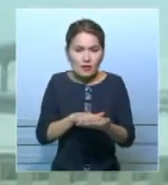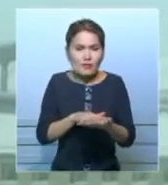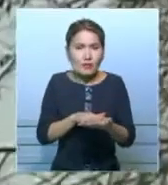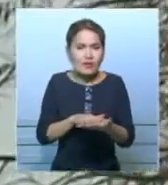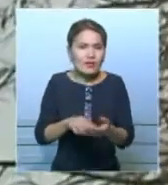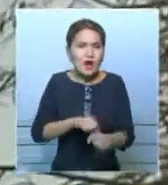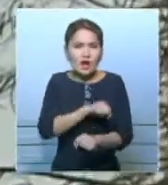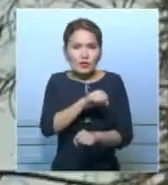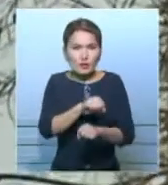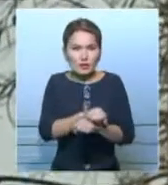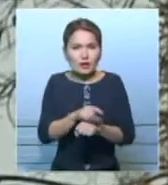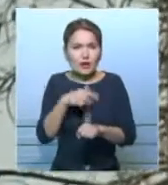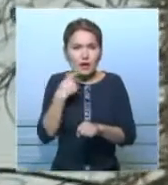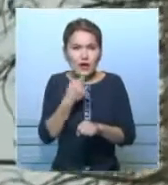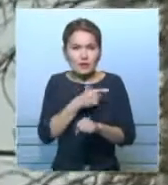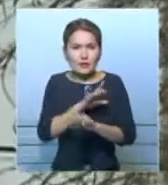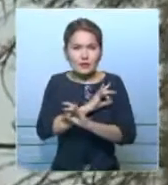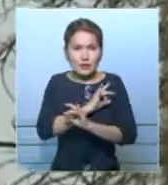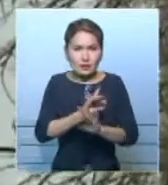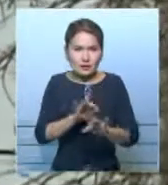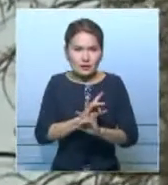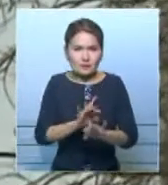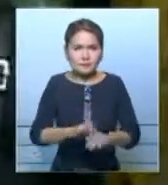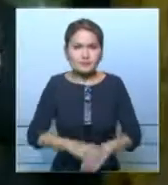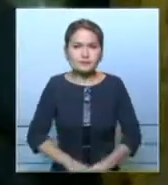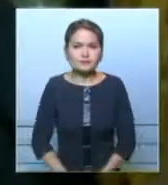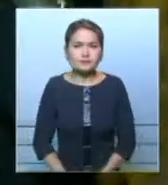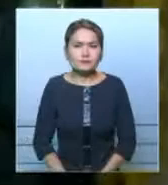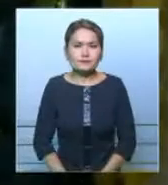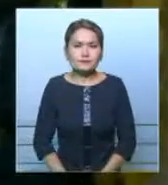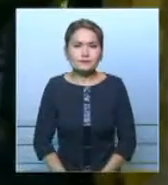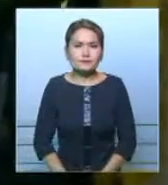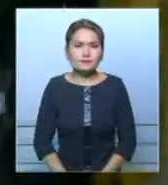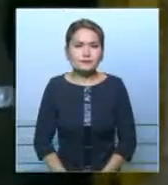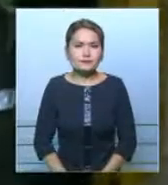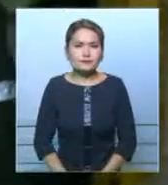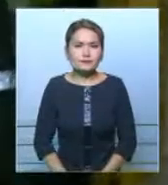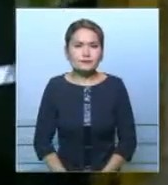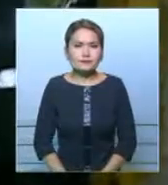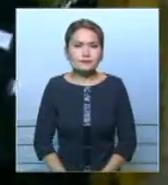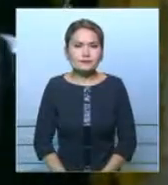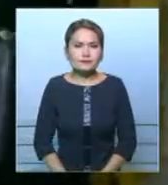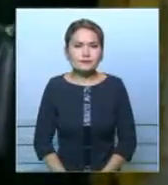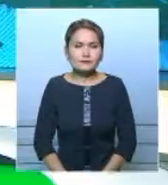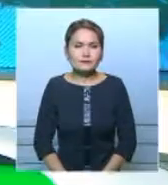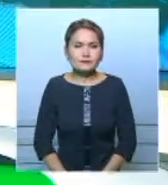хабарлады. Марқұмдардың бесеуі құтқарушылар да қалғаны кеншілер.